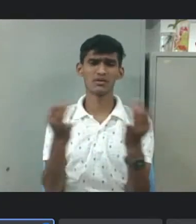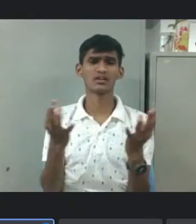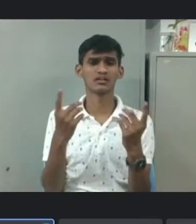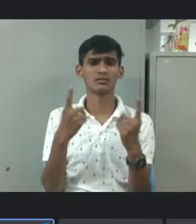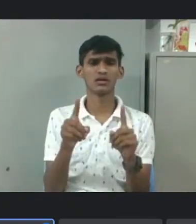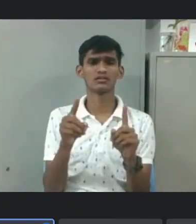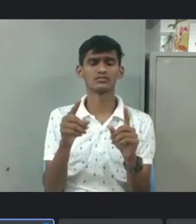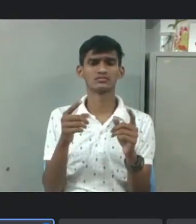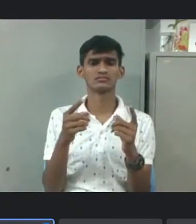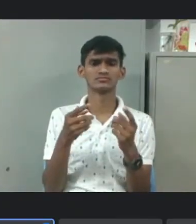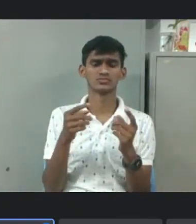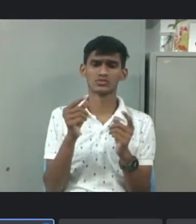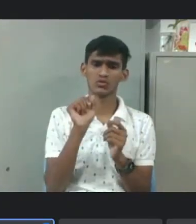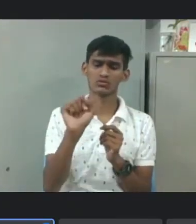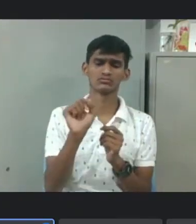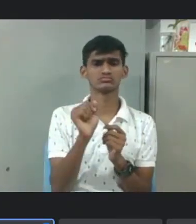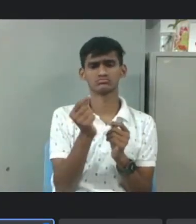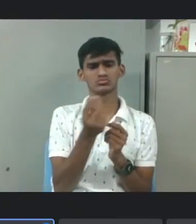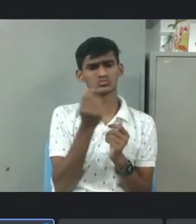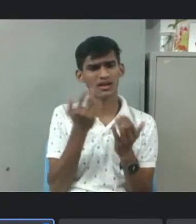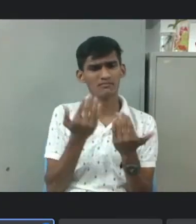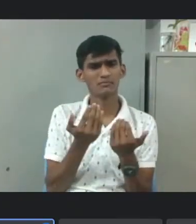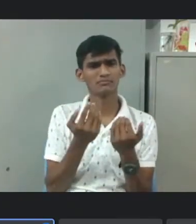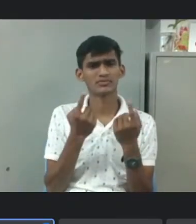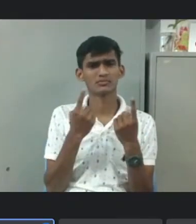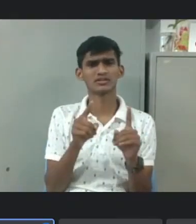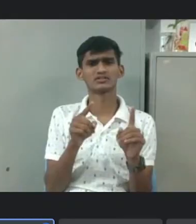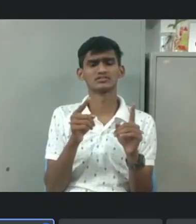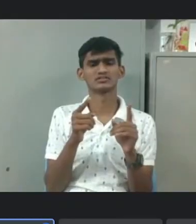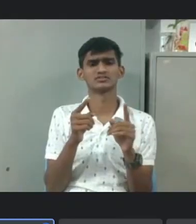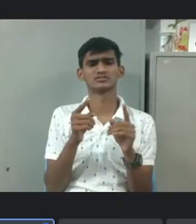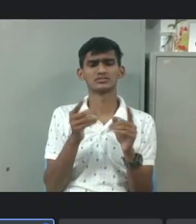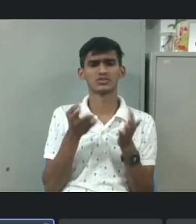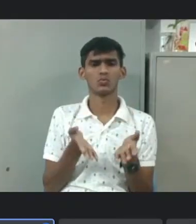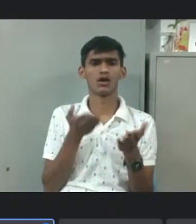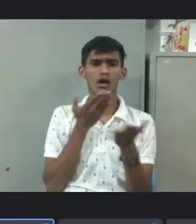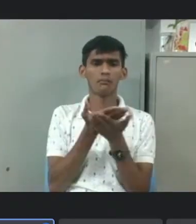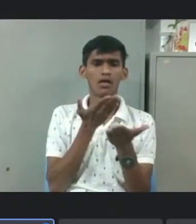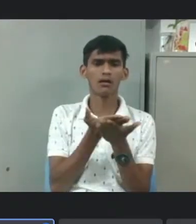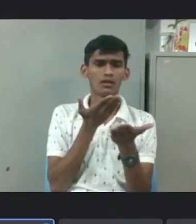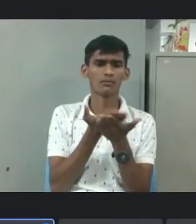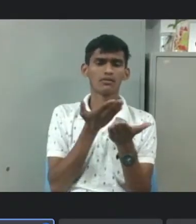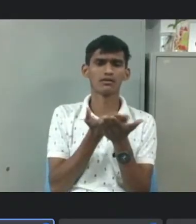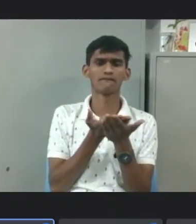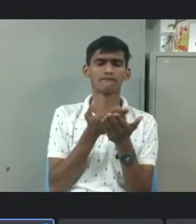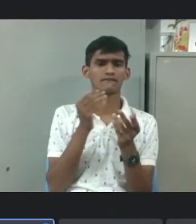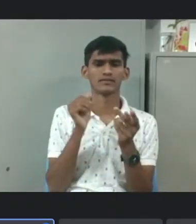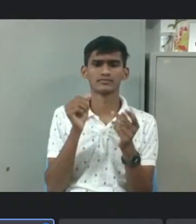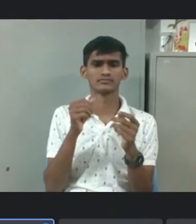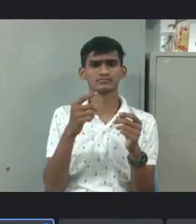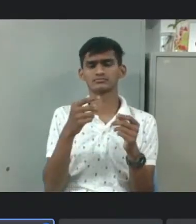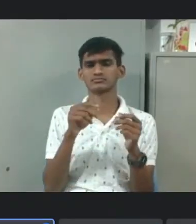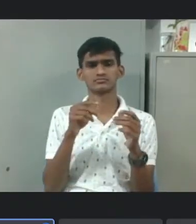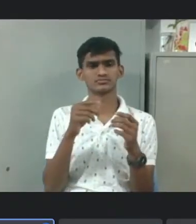അവർക്ക് എടുക്കാനുള്ളതുള്ളോ. പക്ഷെ അത് ഈ ഒരു കാര്യം മാത്രമേ അവർ അവോയ്ഡ് ചെയ്യണ്, അതിന് ശ്രമിക്കണില്ല. അപ്പൊ എന്റെ